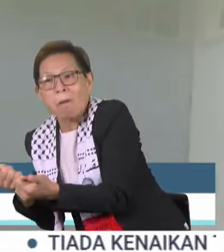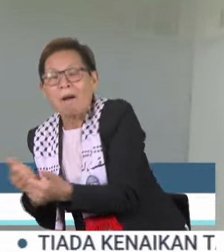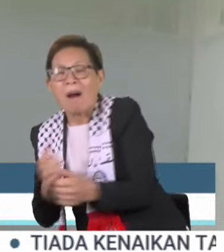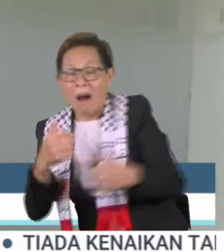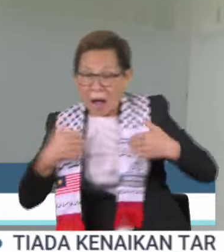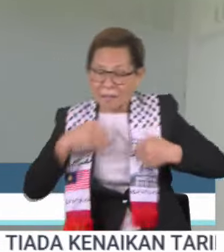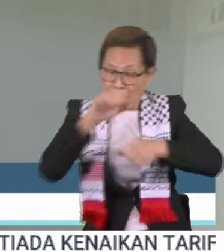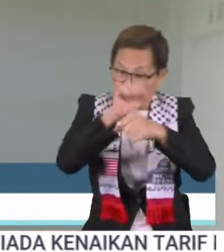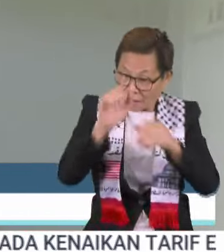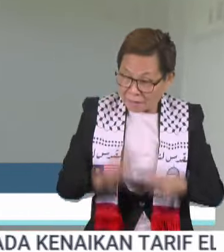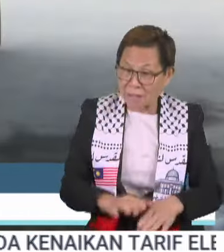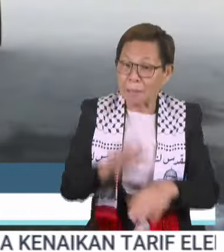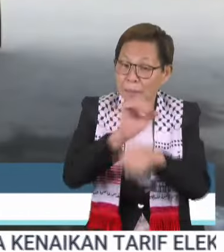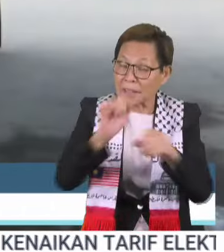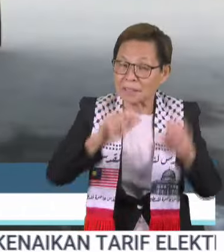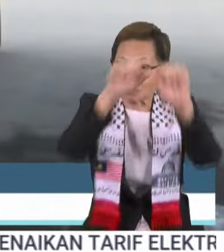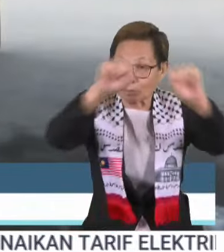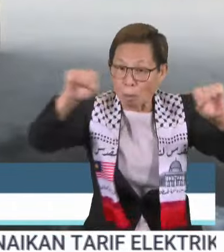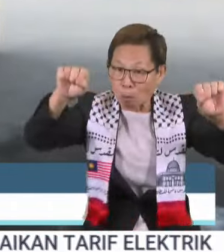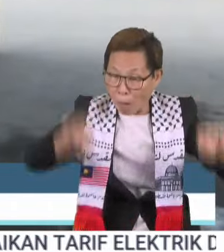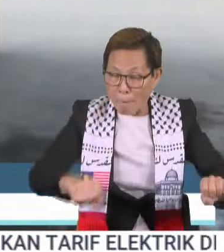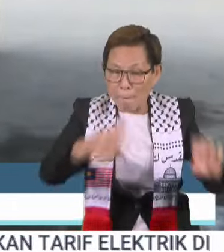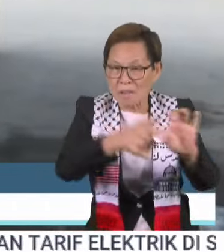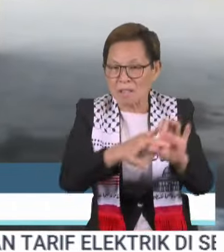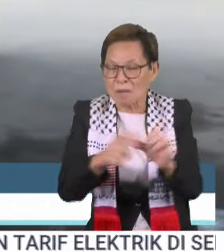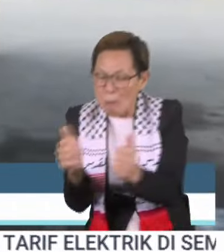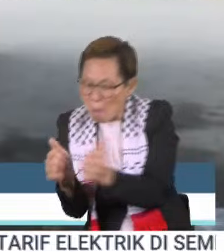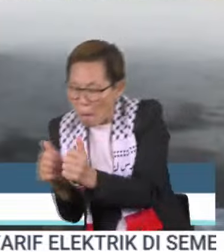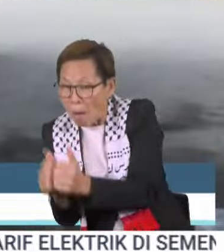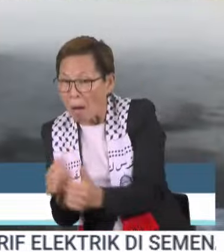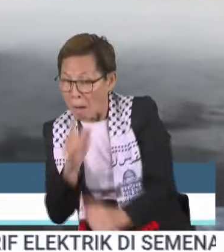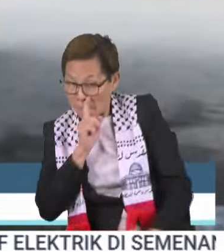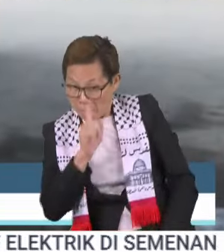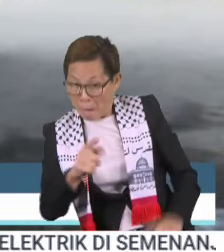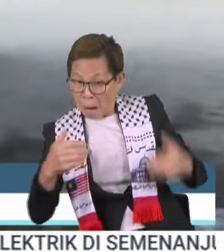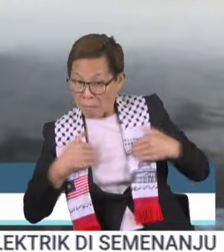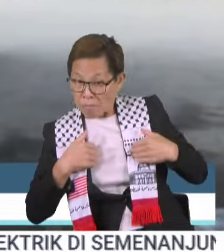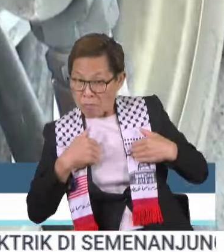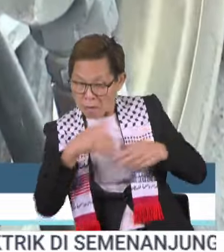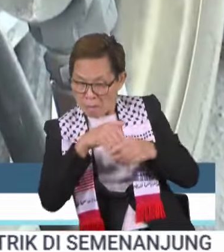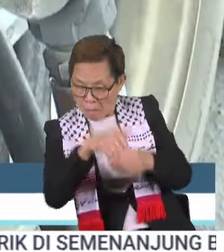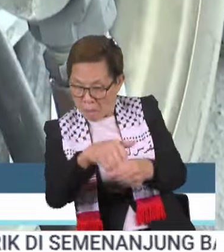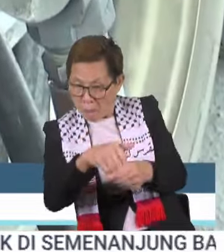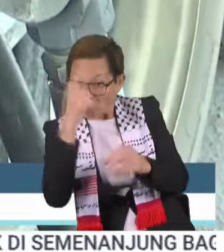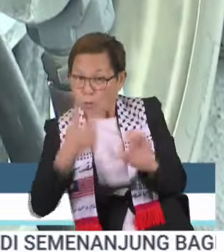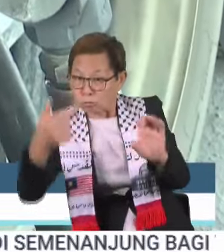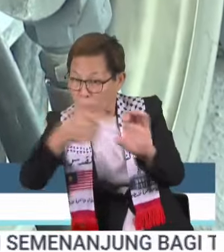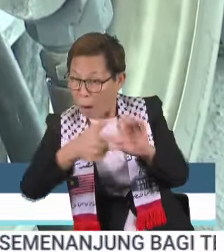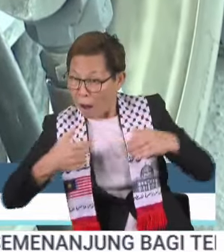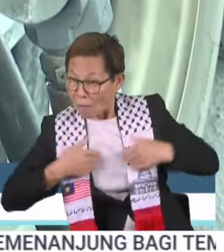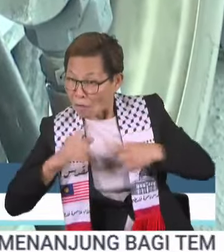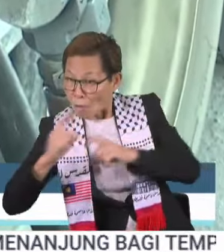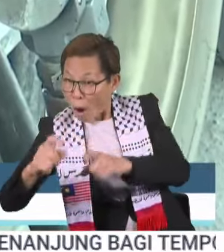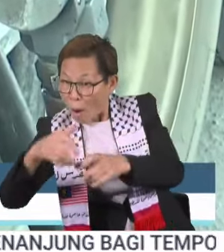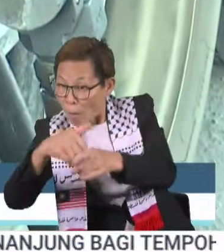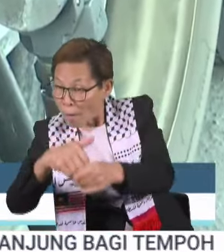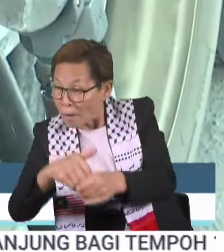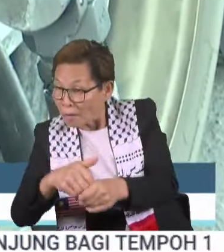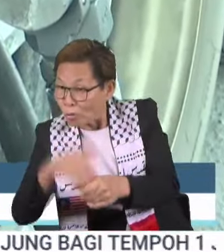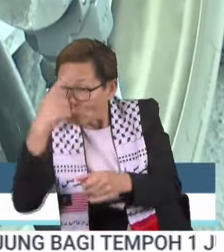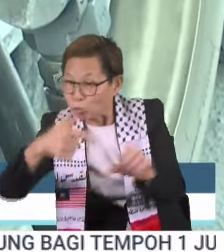pekerja stesen minyak yang didakwa bersubahat. Benarkah mereka memperoleh komisen bagi setiap pengisian?